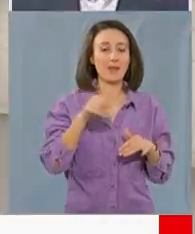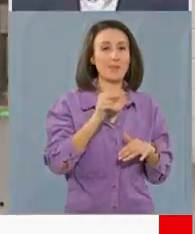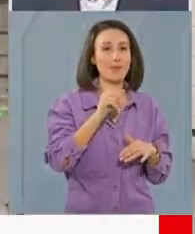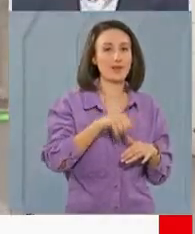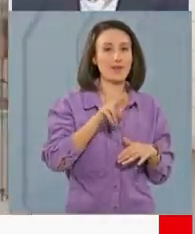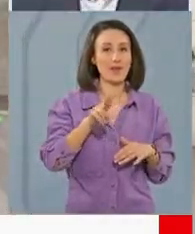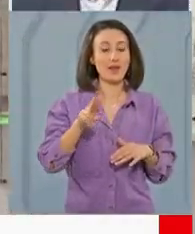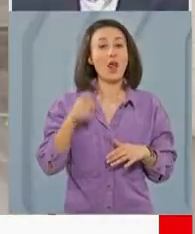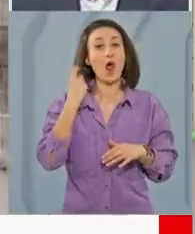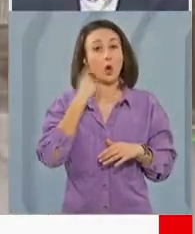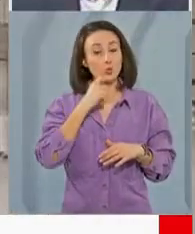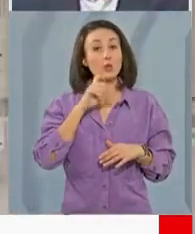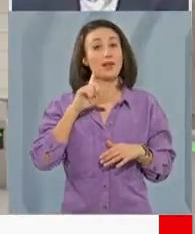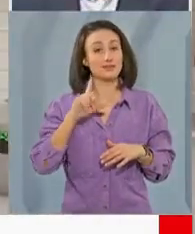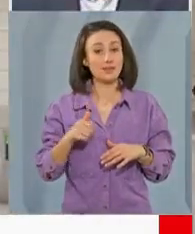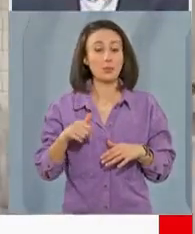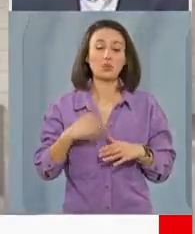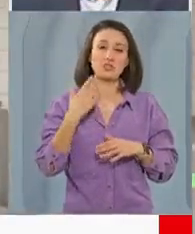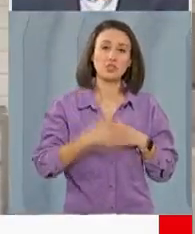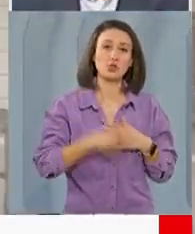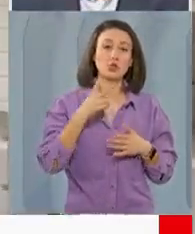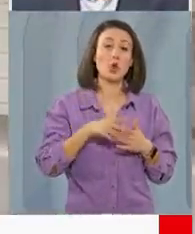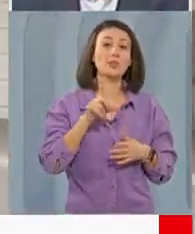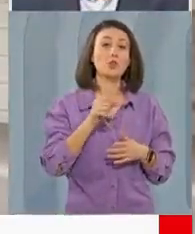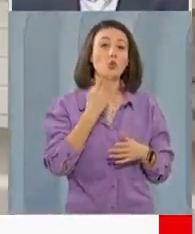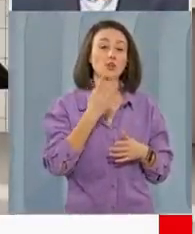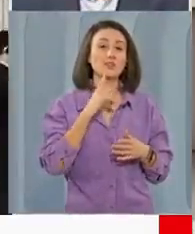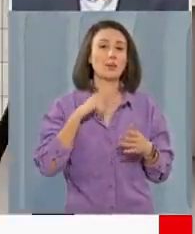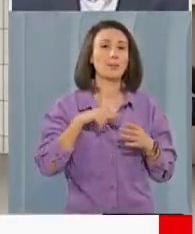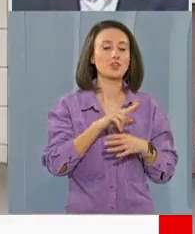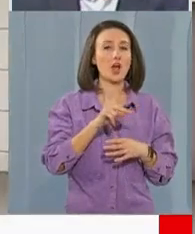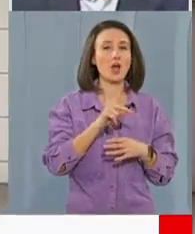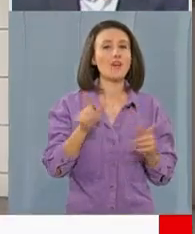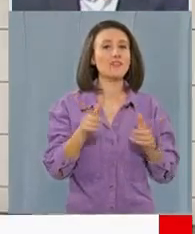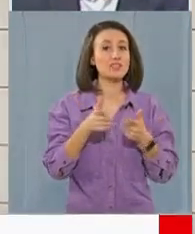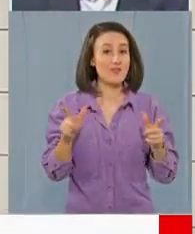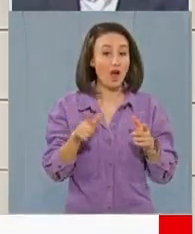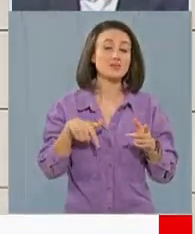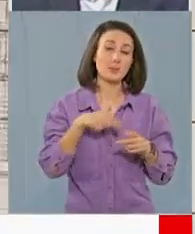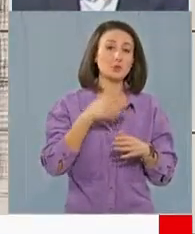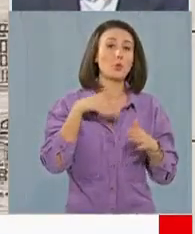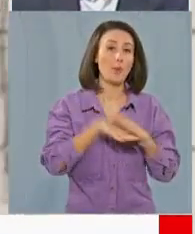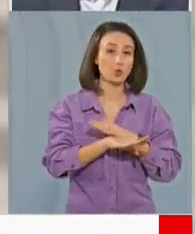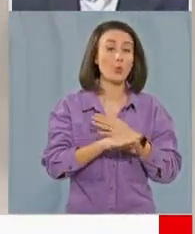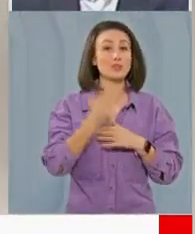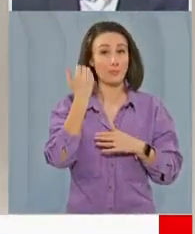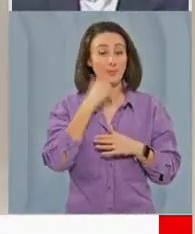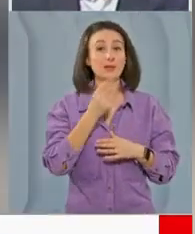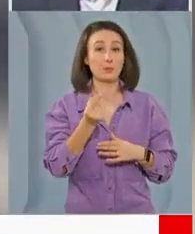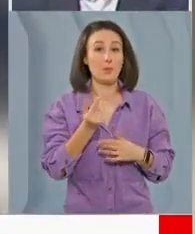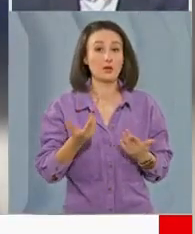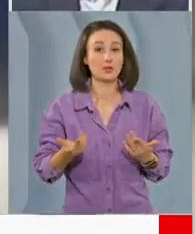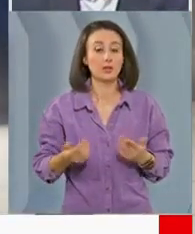prin pnr la Cluj ar trebui sfârșitul anului 2026 când te duci la Untold să mergi cu metroul pentru că se pierd banii să știi